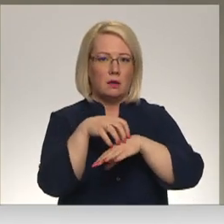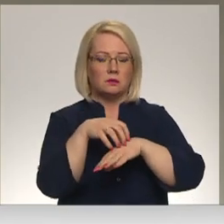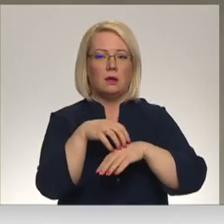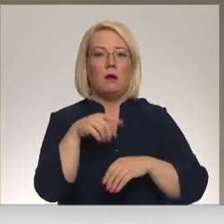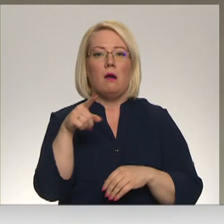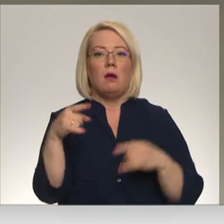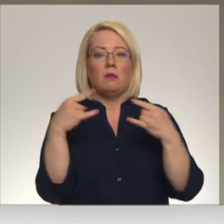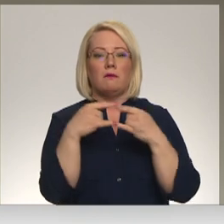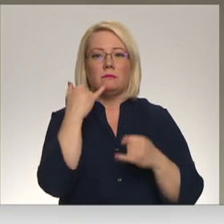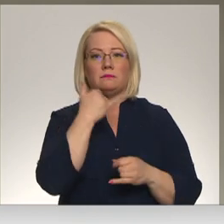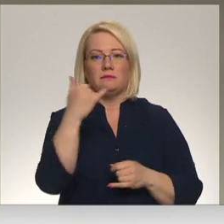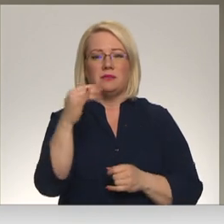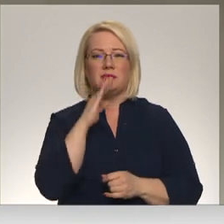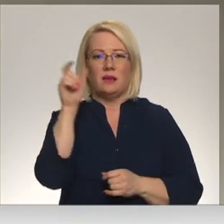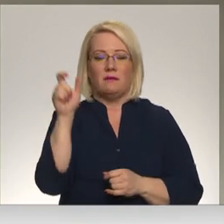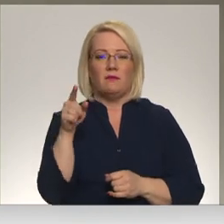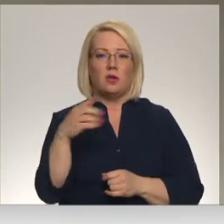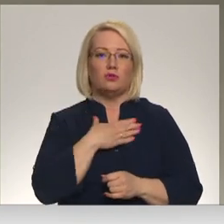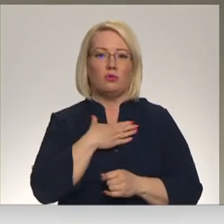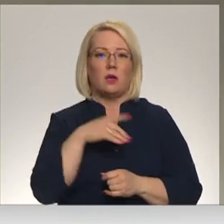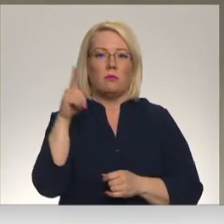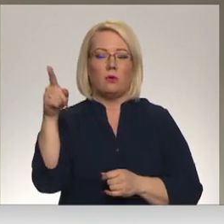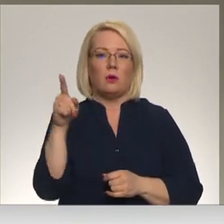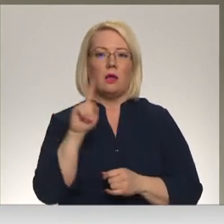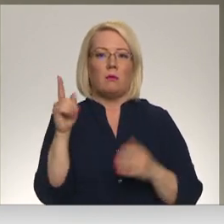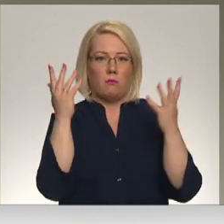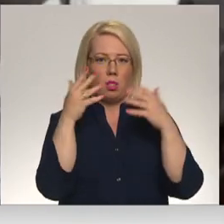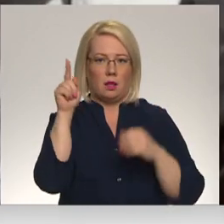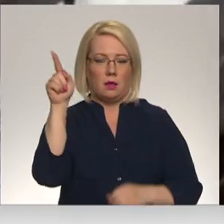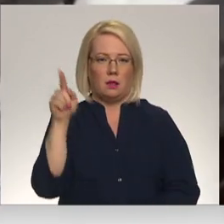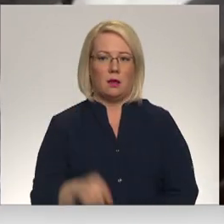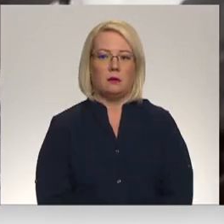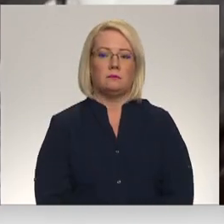RTV sazinājās ar Viku, kas šobrīd ar suņiem atrodas ambulancē.